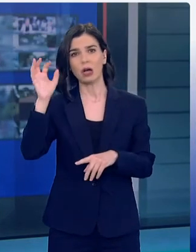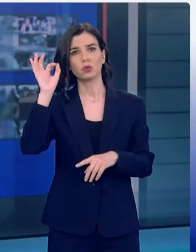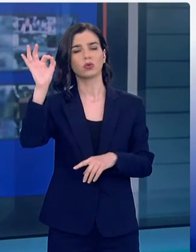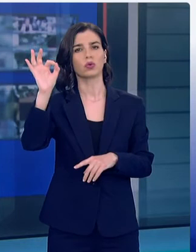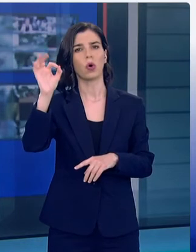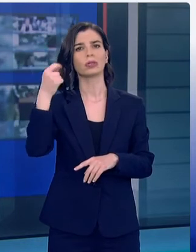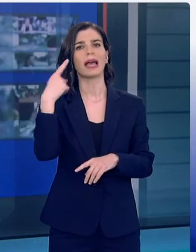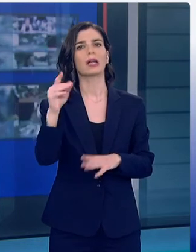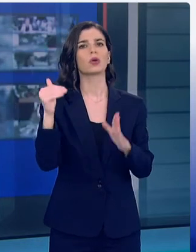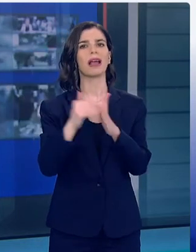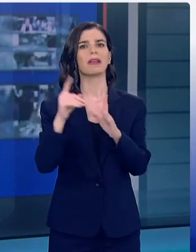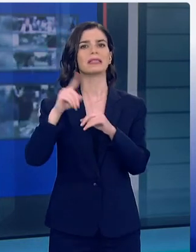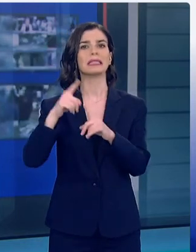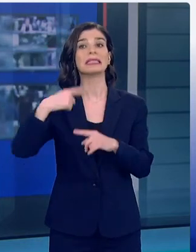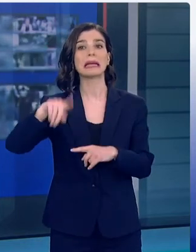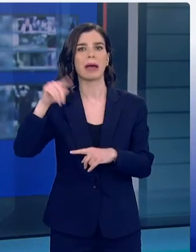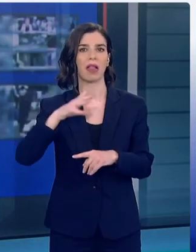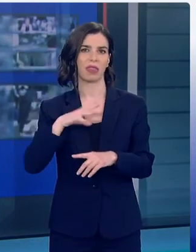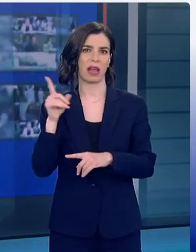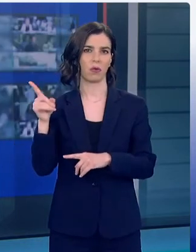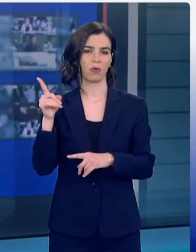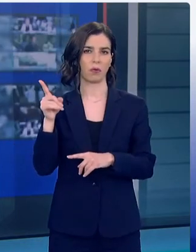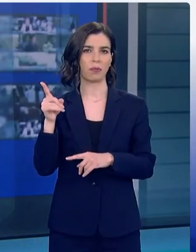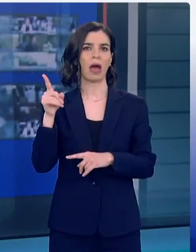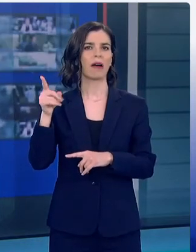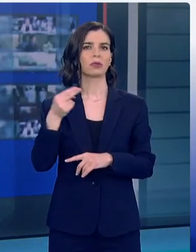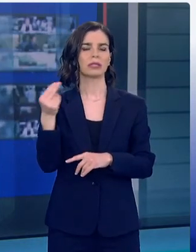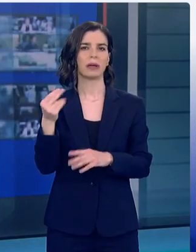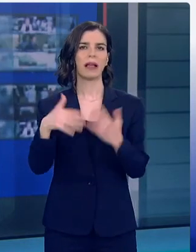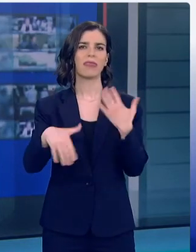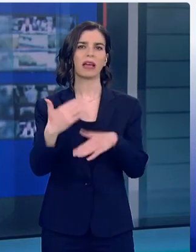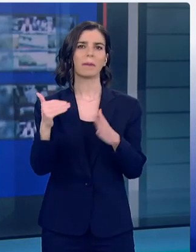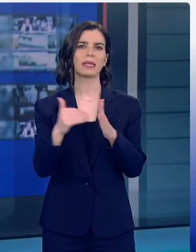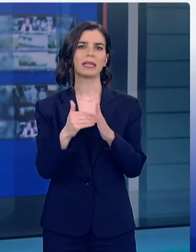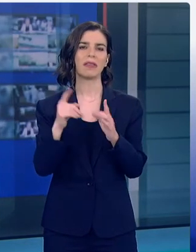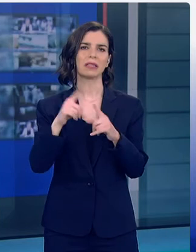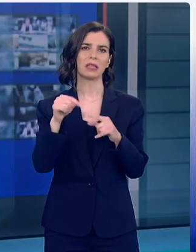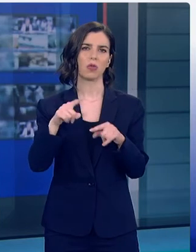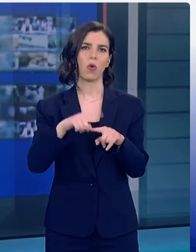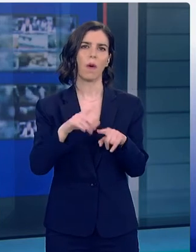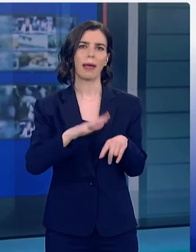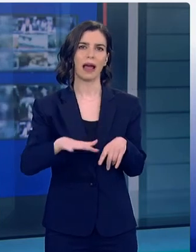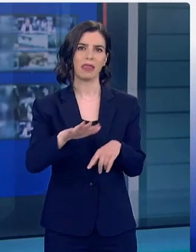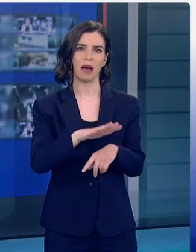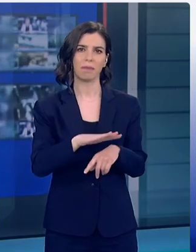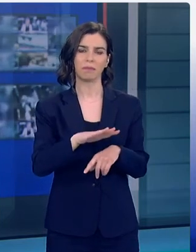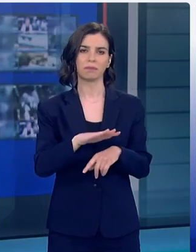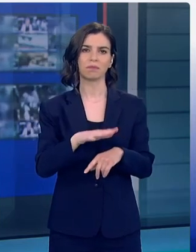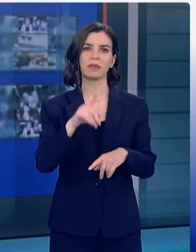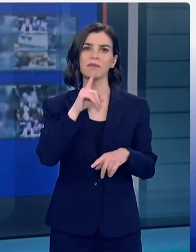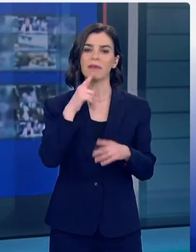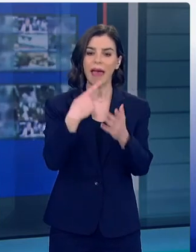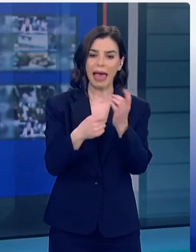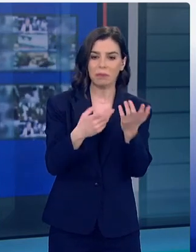να φτάσουν στα 100.000 τεστ την ημέρα, που ισοδυναμούν με 15.000 τεστ στην Ελλάδα. Με εμφανή αυτή την